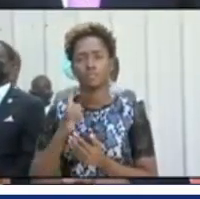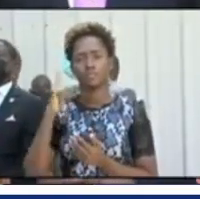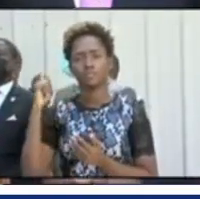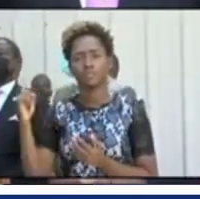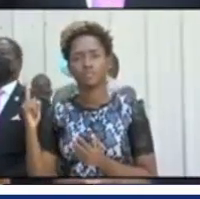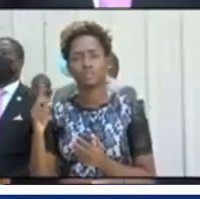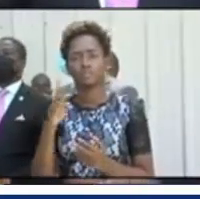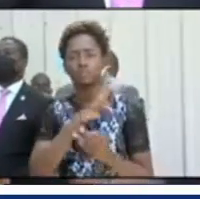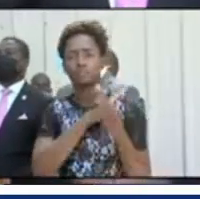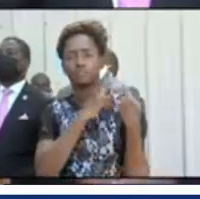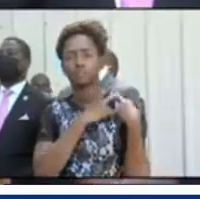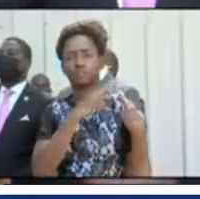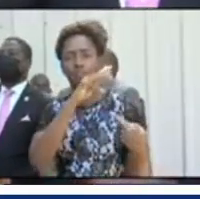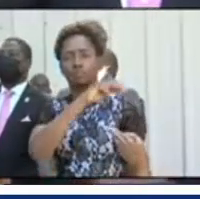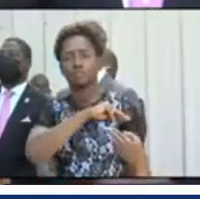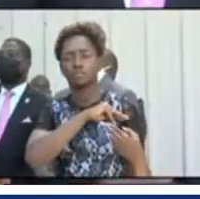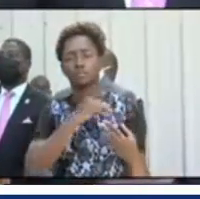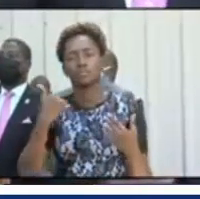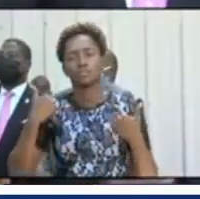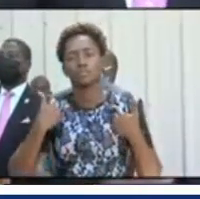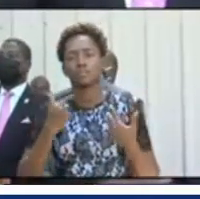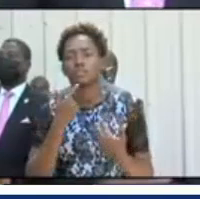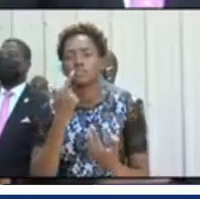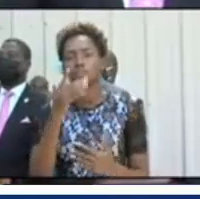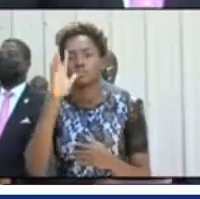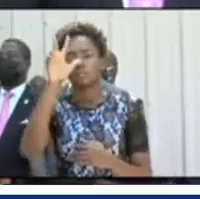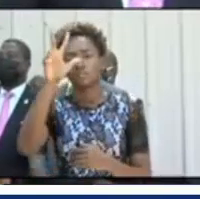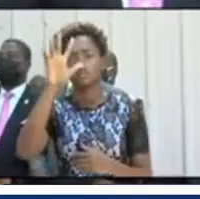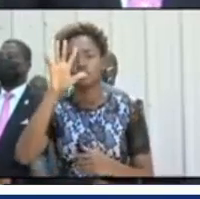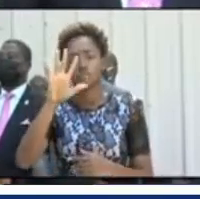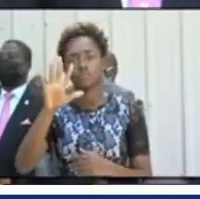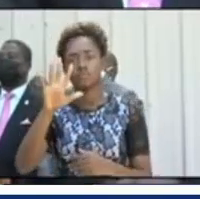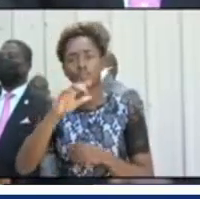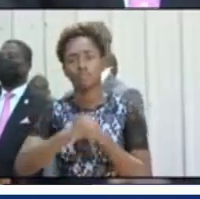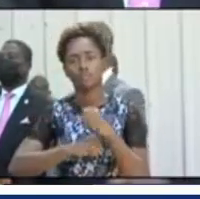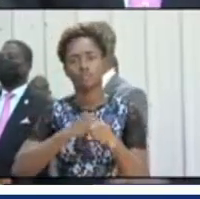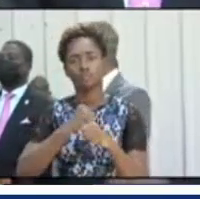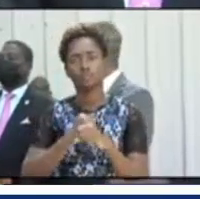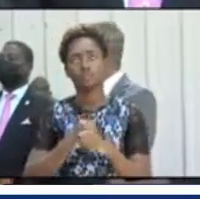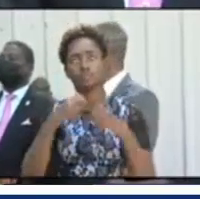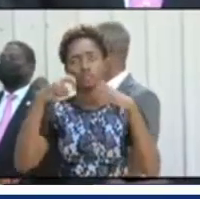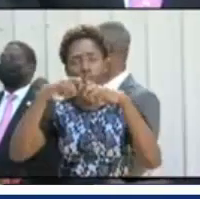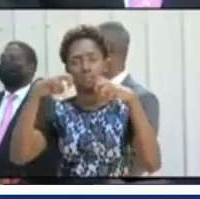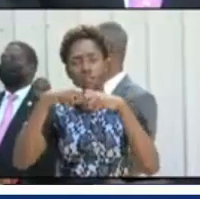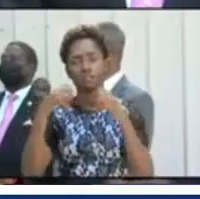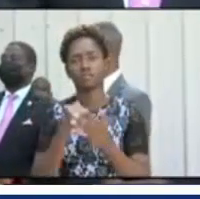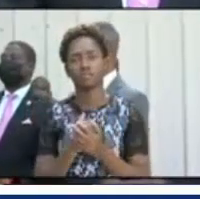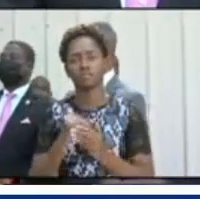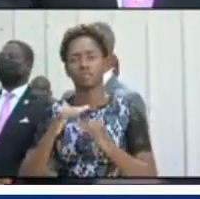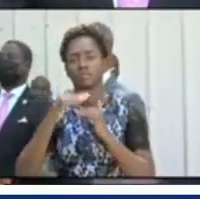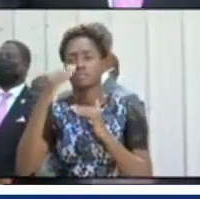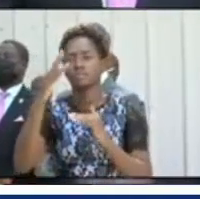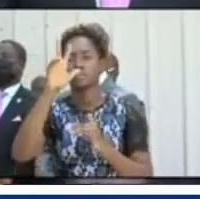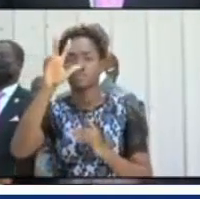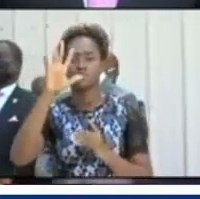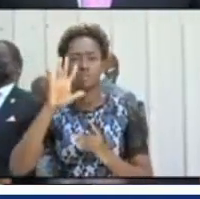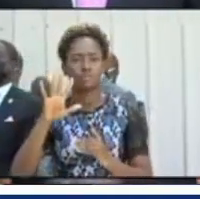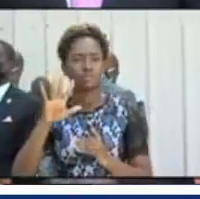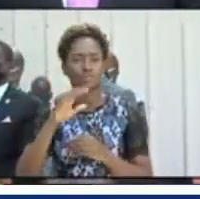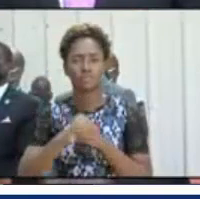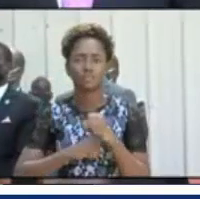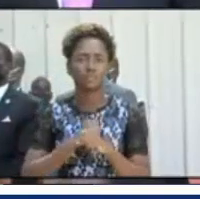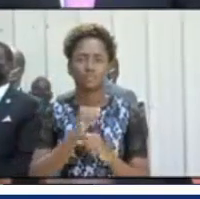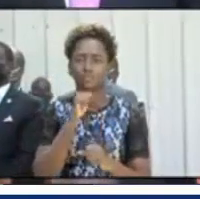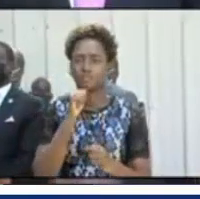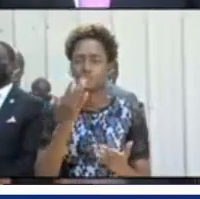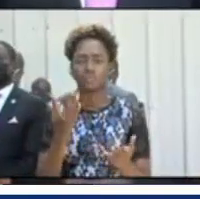magistrat dans discours il dit ça a 35 ans depuis que Jérémy était en courant après 35 ans ça veut dire c'est pas possible. C'est pour me